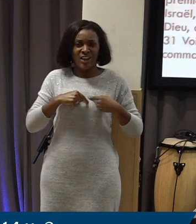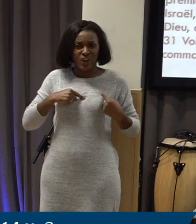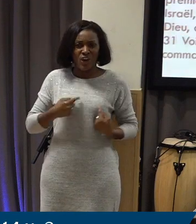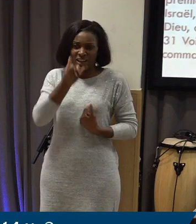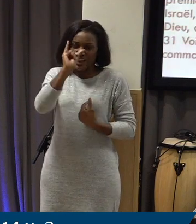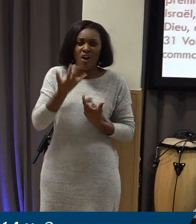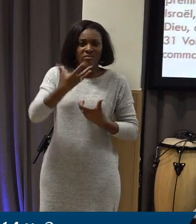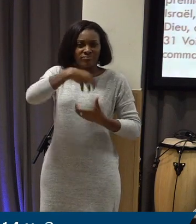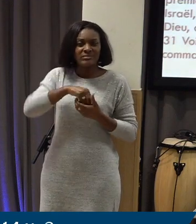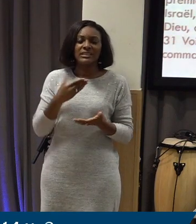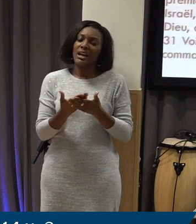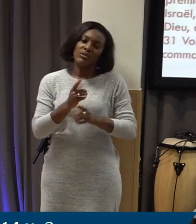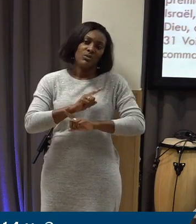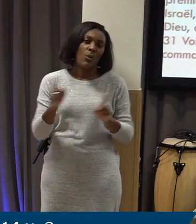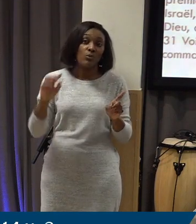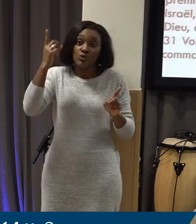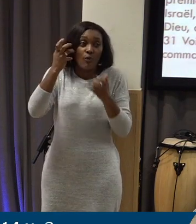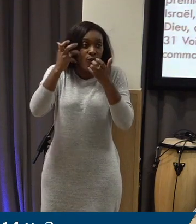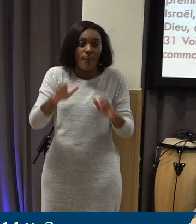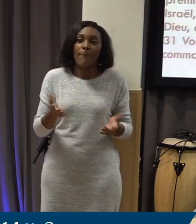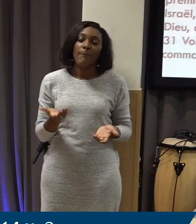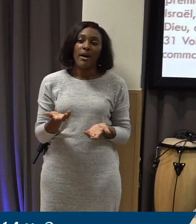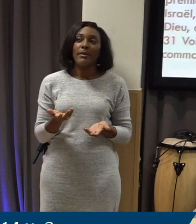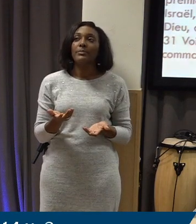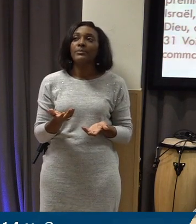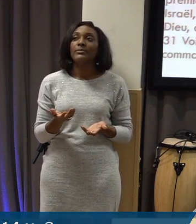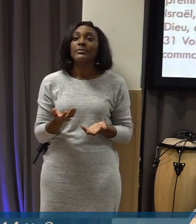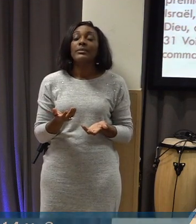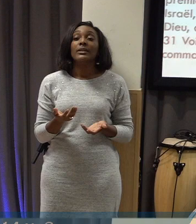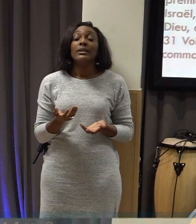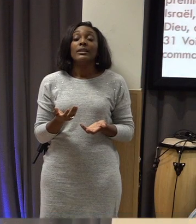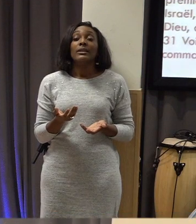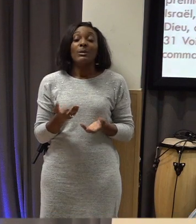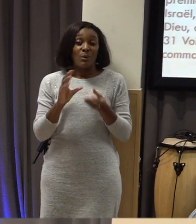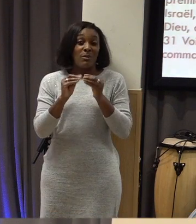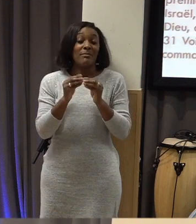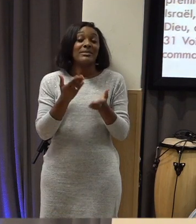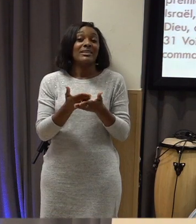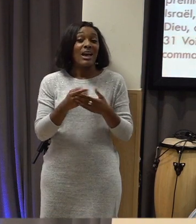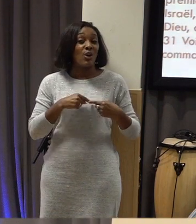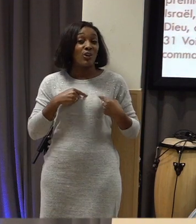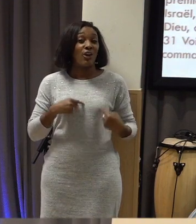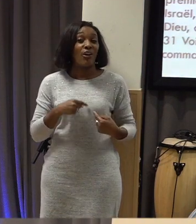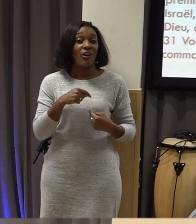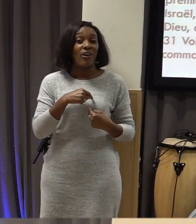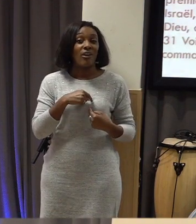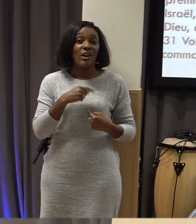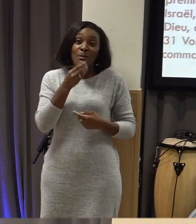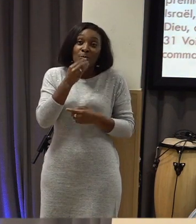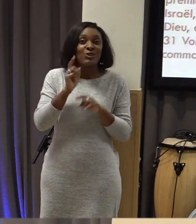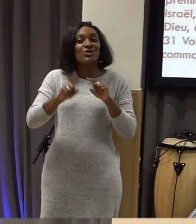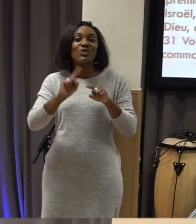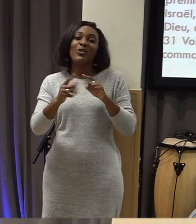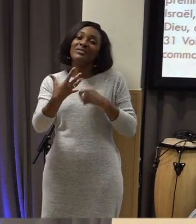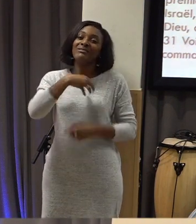à prendre des bonnes choses. C'est là aussi où c'est la subtilité. Le cœur humain a tendance à prendre des bonnes